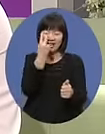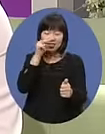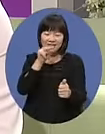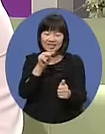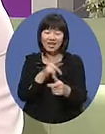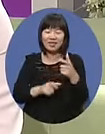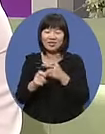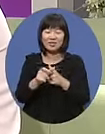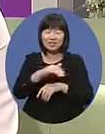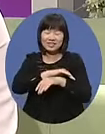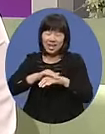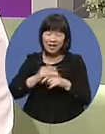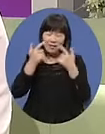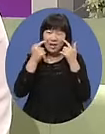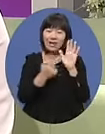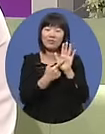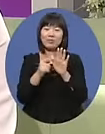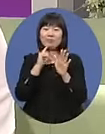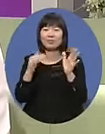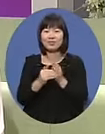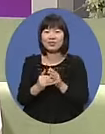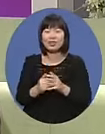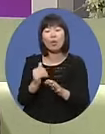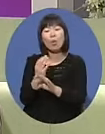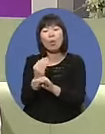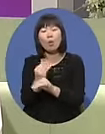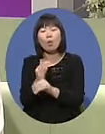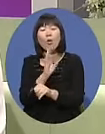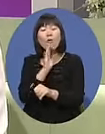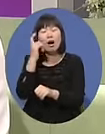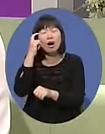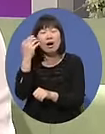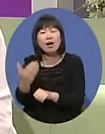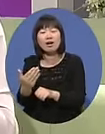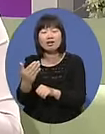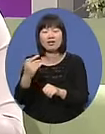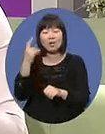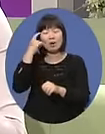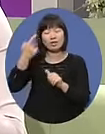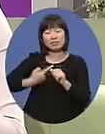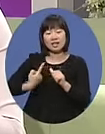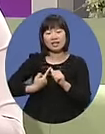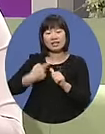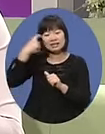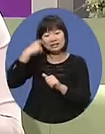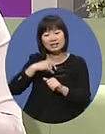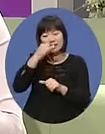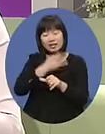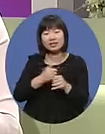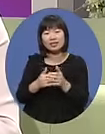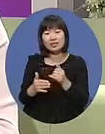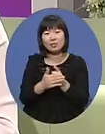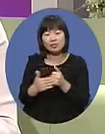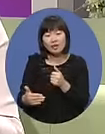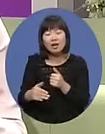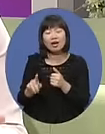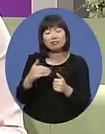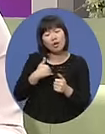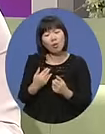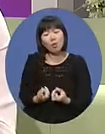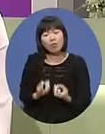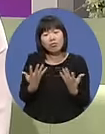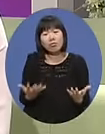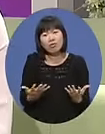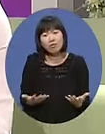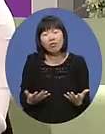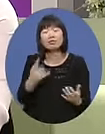더 반응합니다. 네. 왜냐하면 언제 그랬어? 이런 얘기가 있어요. 네. 그러니까 왜냐하면 비난으로 자꾸 느껴지기 때문에 도대체 나보고 어떻게